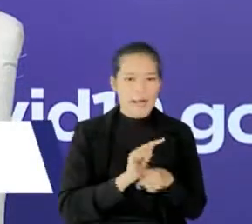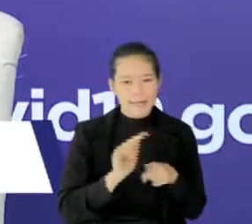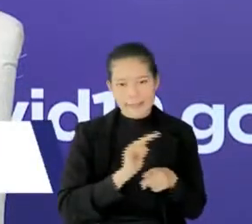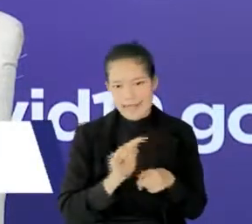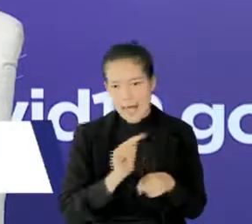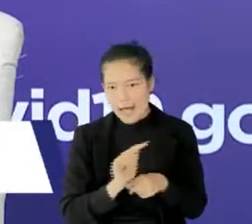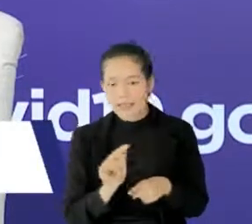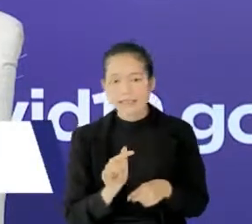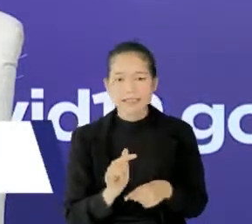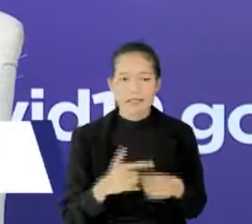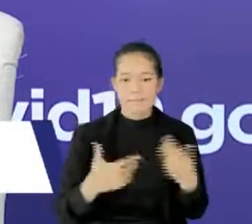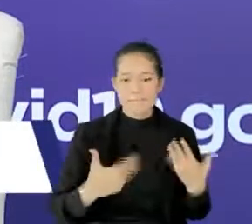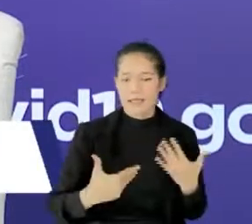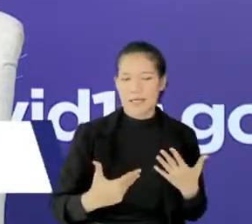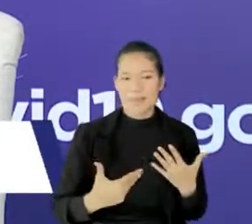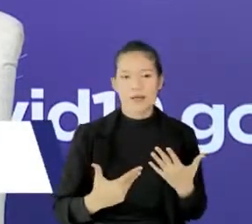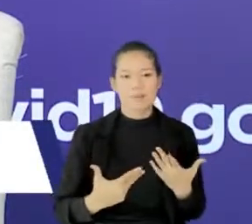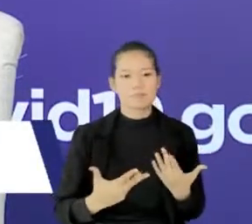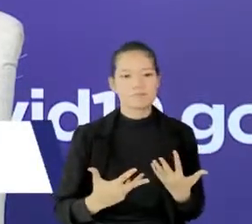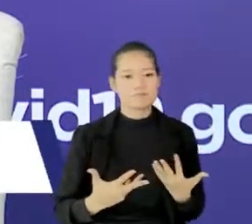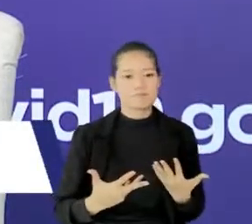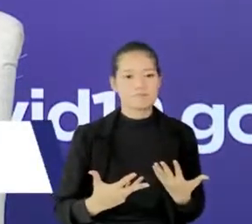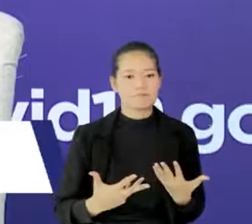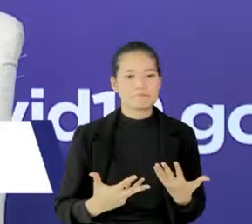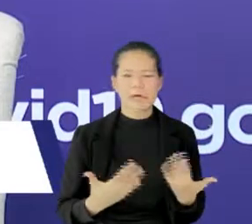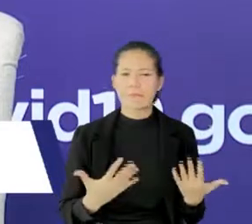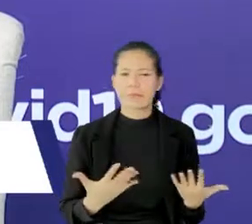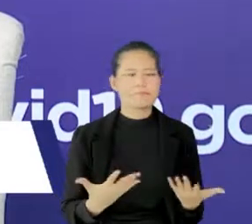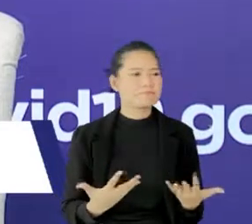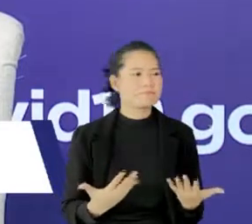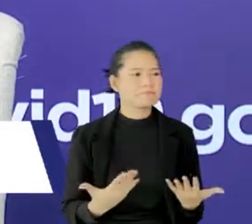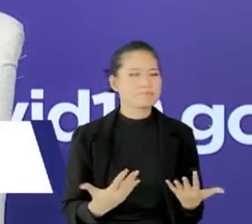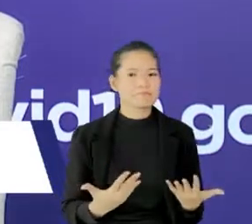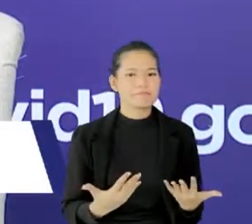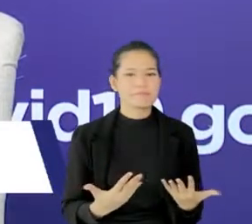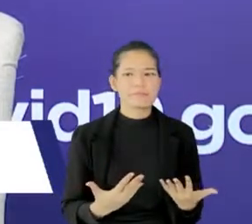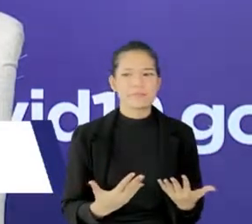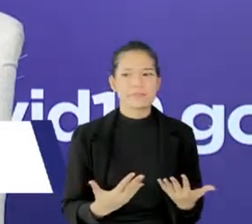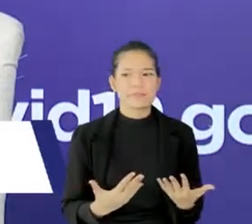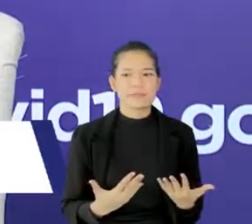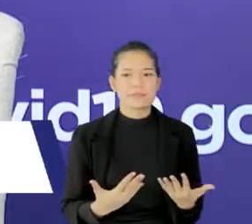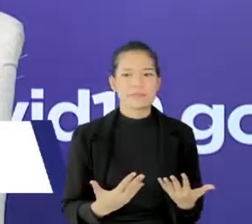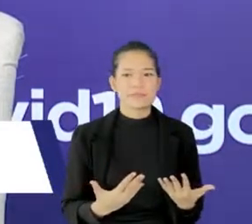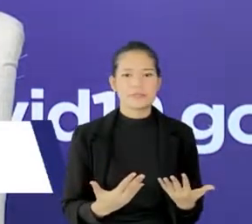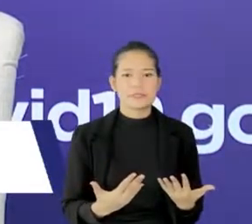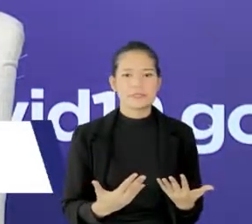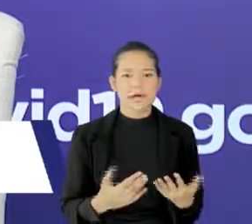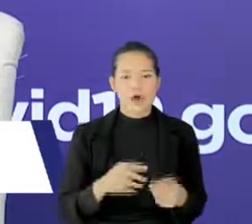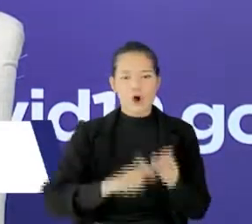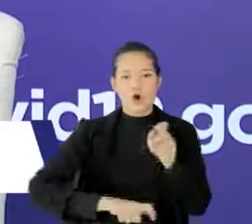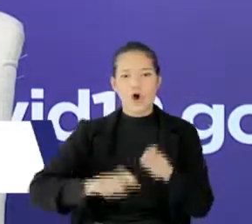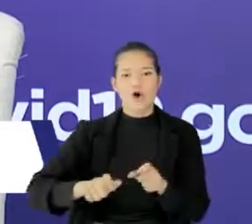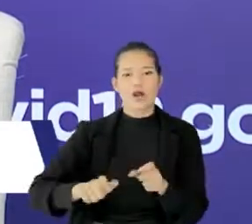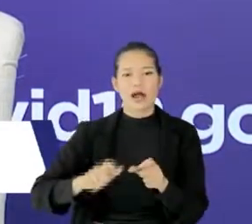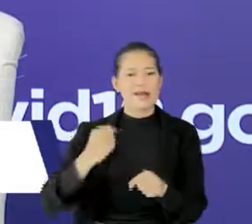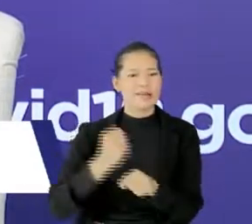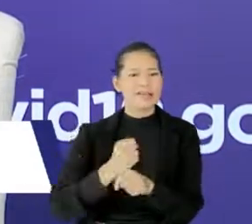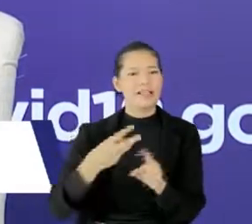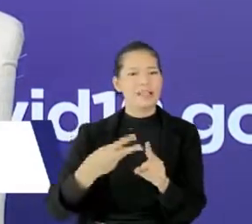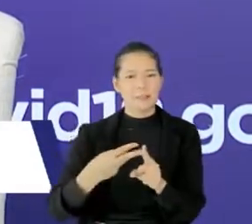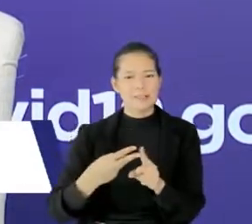latihan, untuk menciptakan apa ya, solo-solo dari God Bless itu sendiri